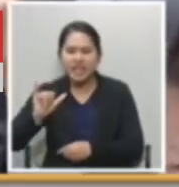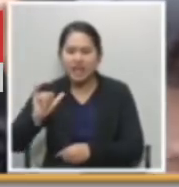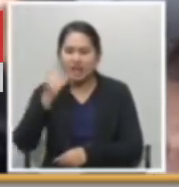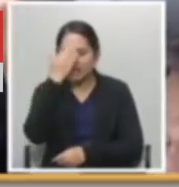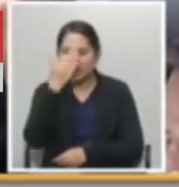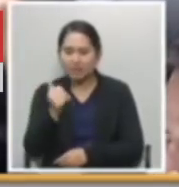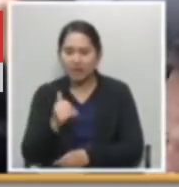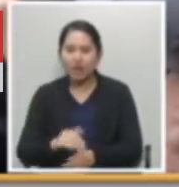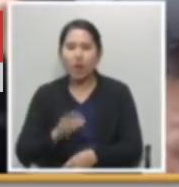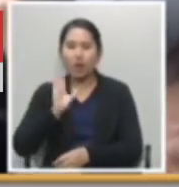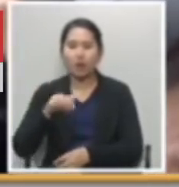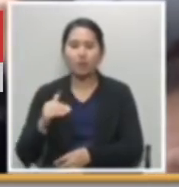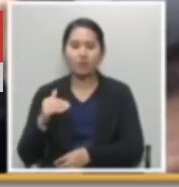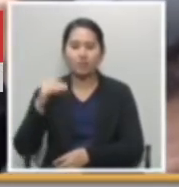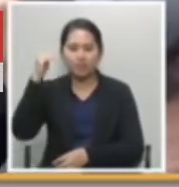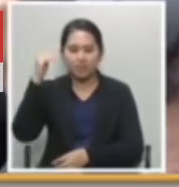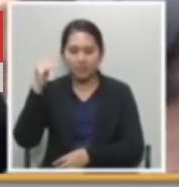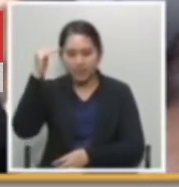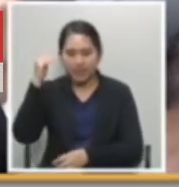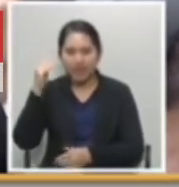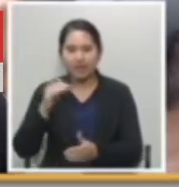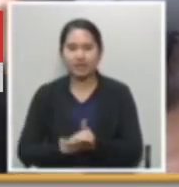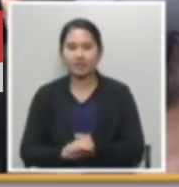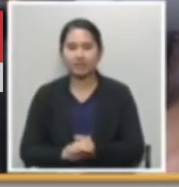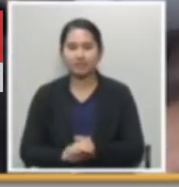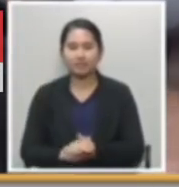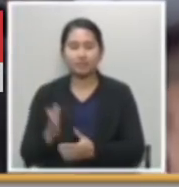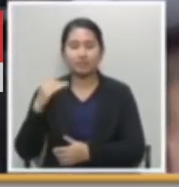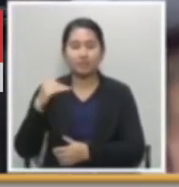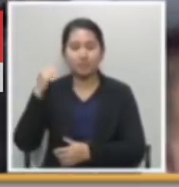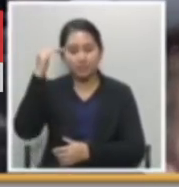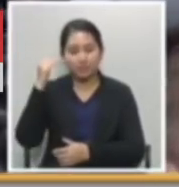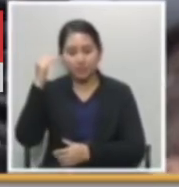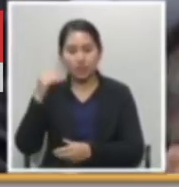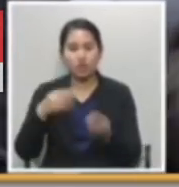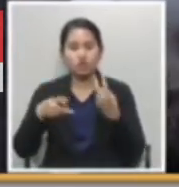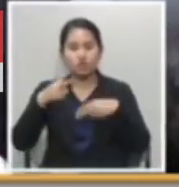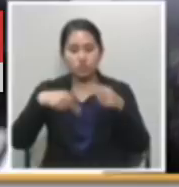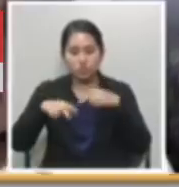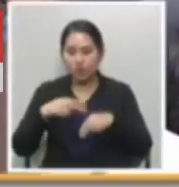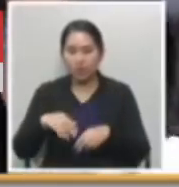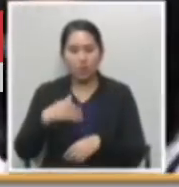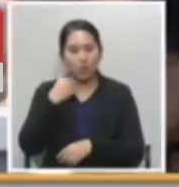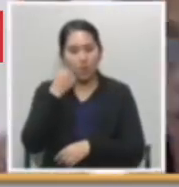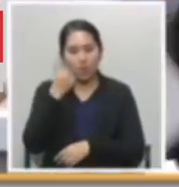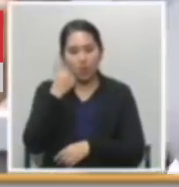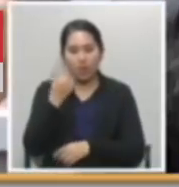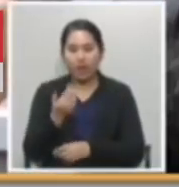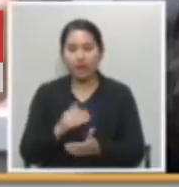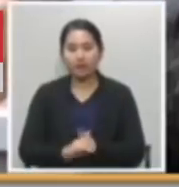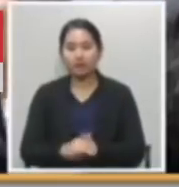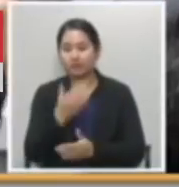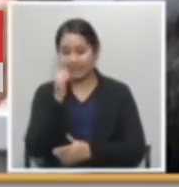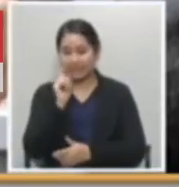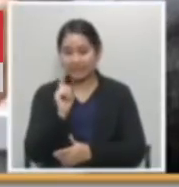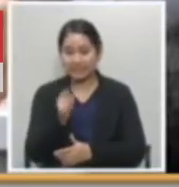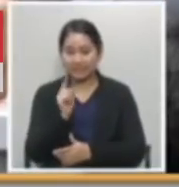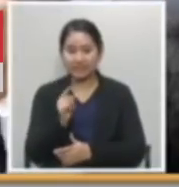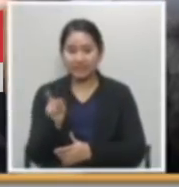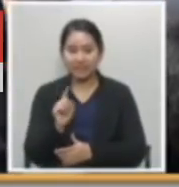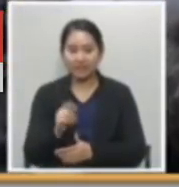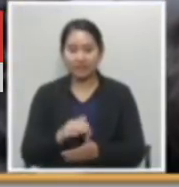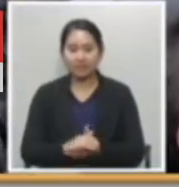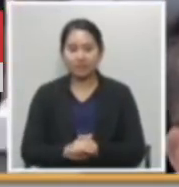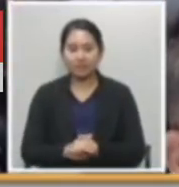ราะเขาเป็นพี่ชายเสียท็อปกัมมารอนะไปอวดโลกอ่ะมันน่าอายจริงๆเลยทั้งที่ของจริงเนี่ยมันติดลบบักโกร